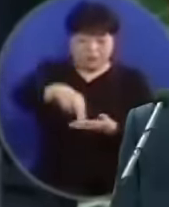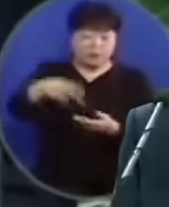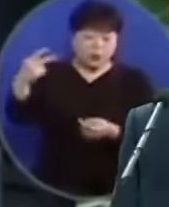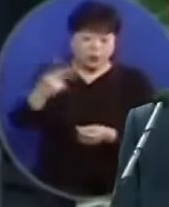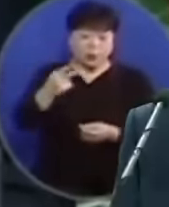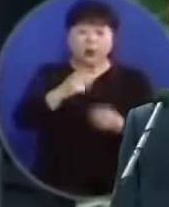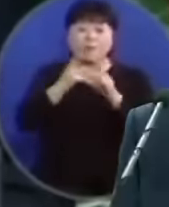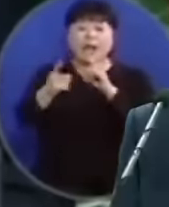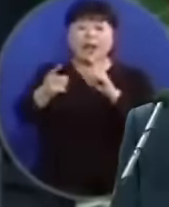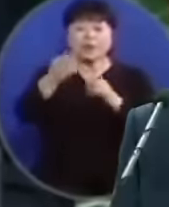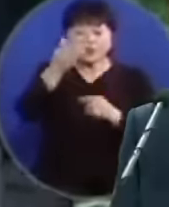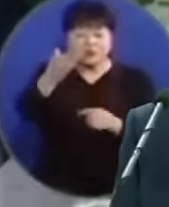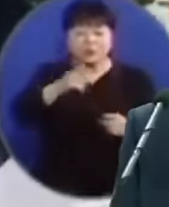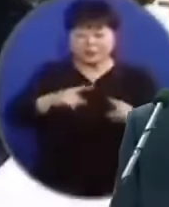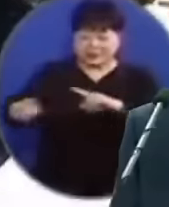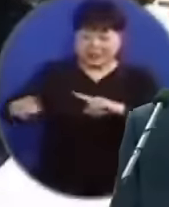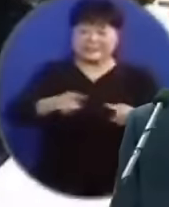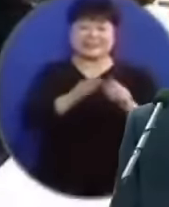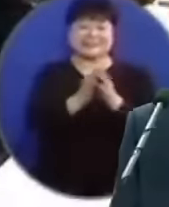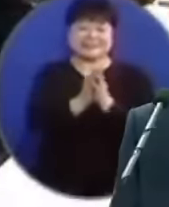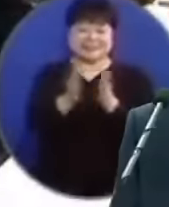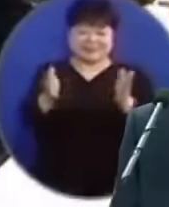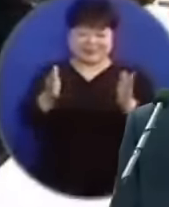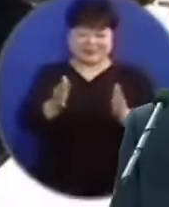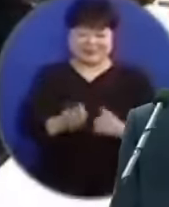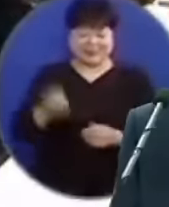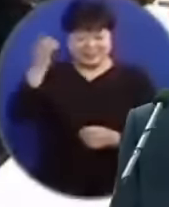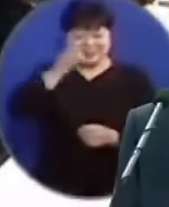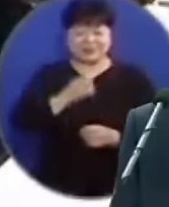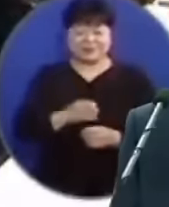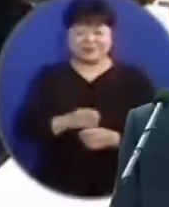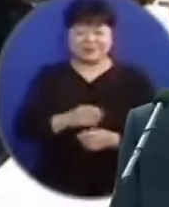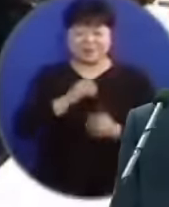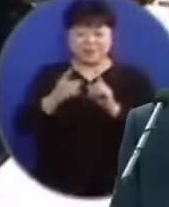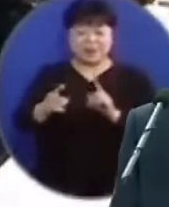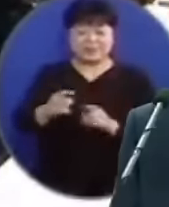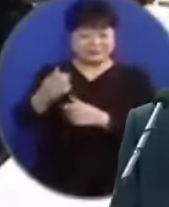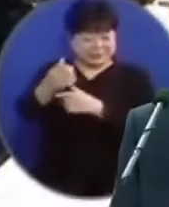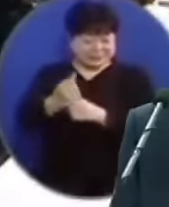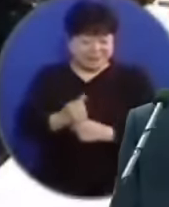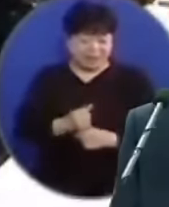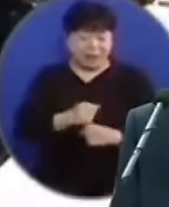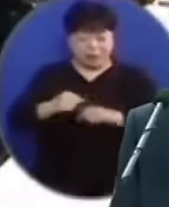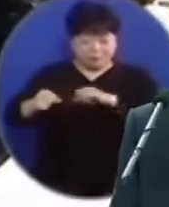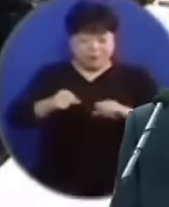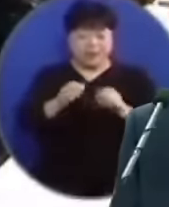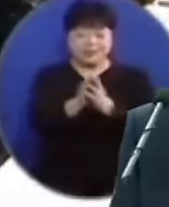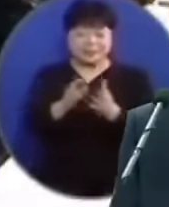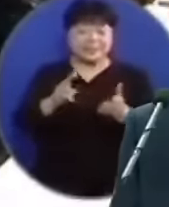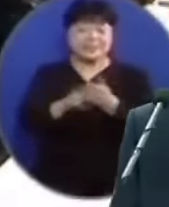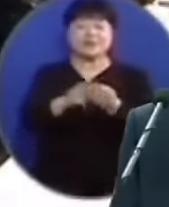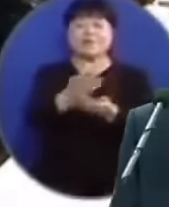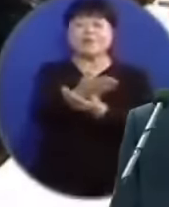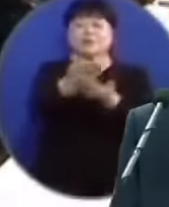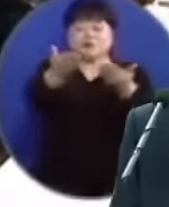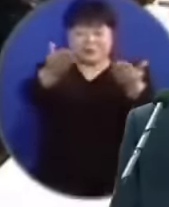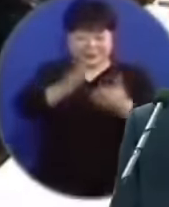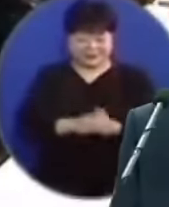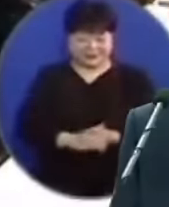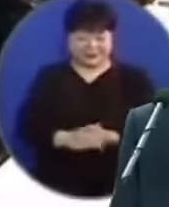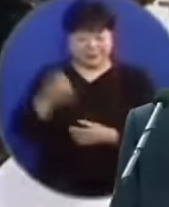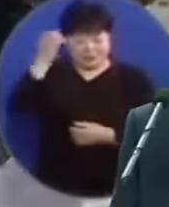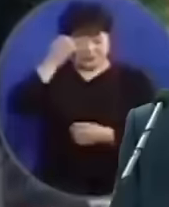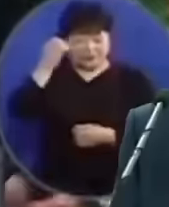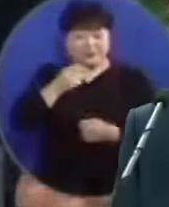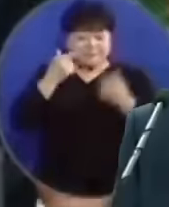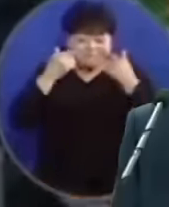반복하면 여러분이 다스리기 시작하는 것입니다. 성령이 여러분의 말씀을 잡아서 운행하기 시작하고 기적을 베푸는 것입니다.